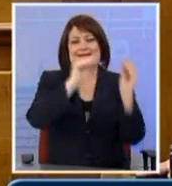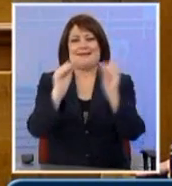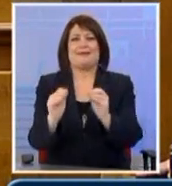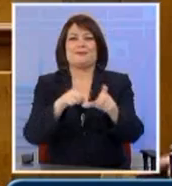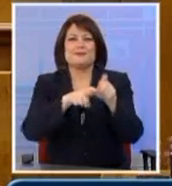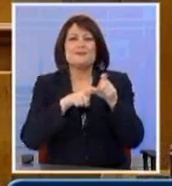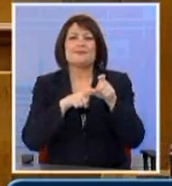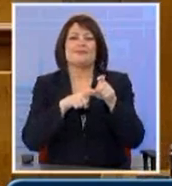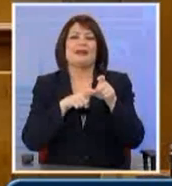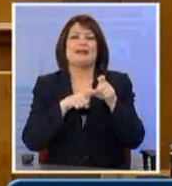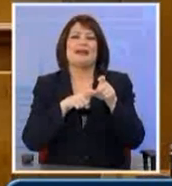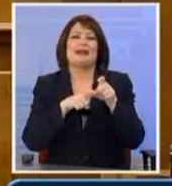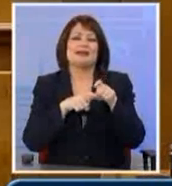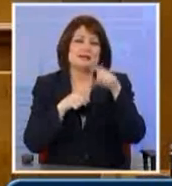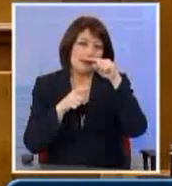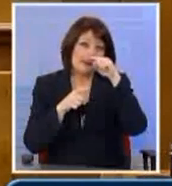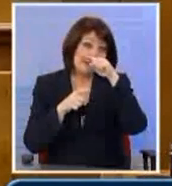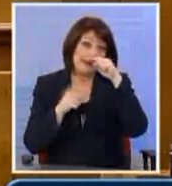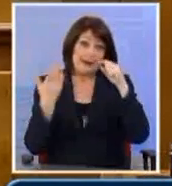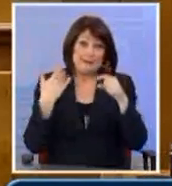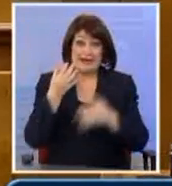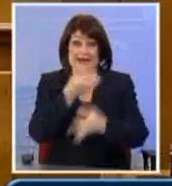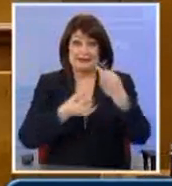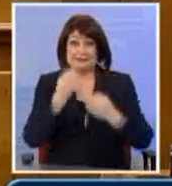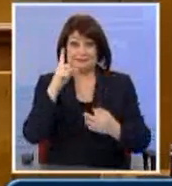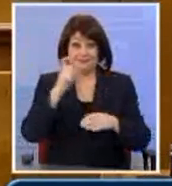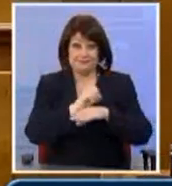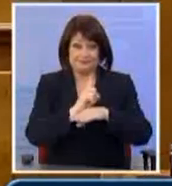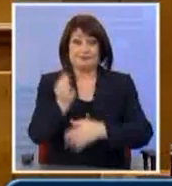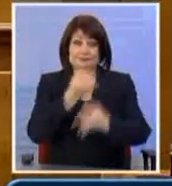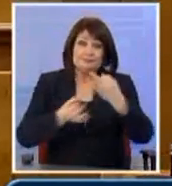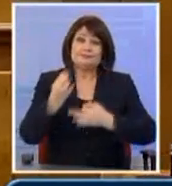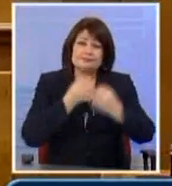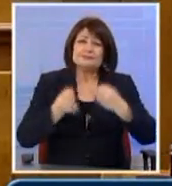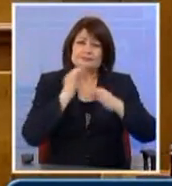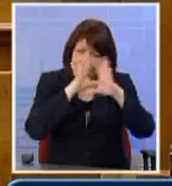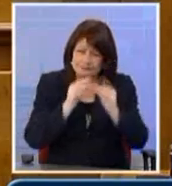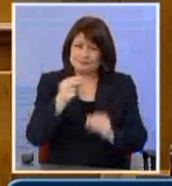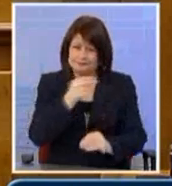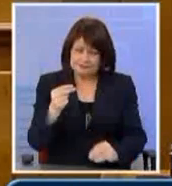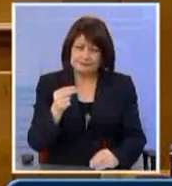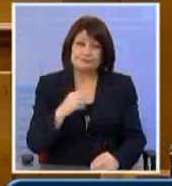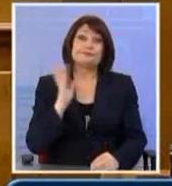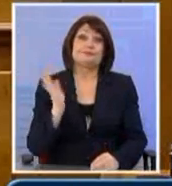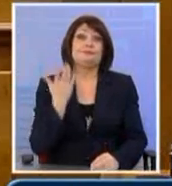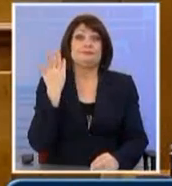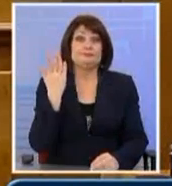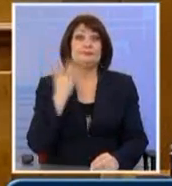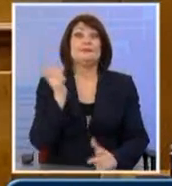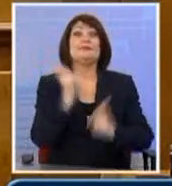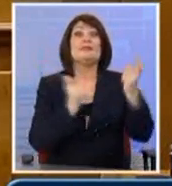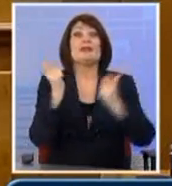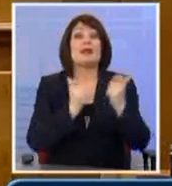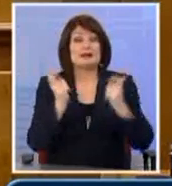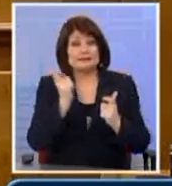ή στις πρακτικές εταιρείες, ενώ προηγουμένως αφιερώσατε 10 λεπτά για να εξηγήσετε ότι αν τα δάνεια